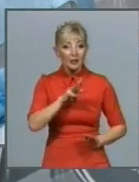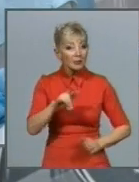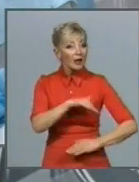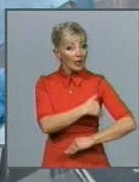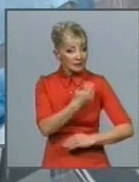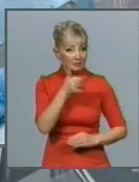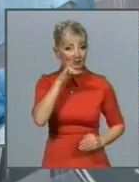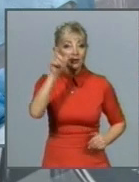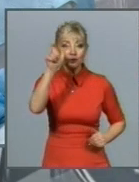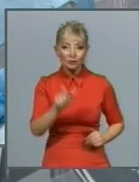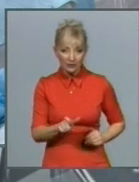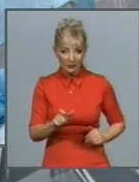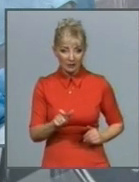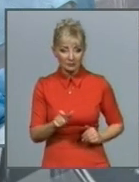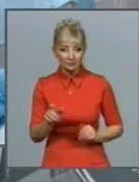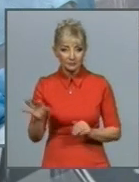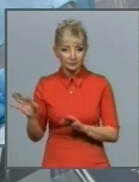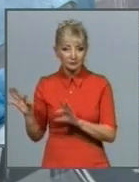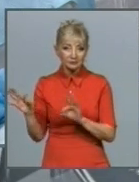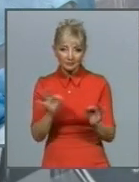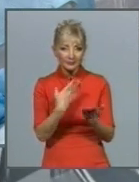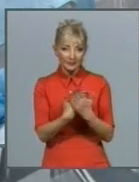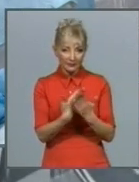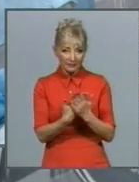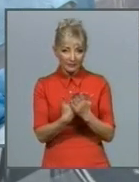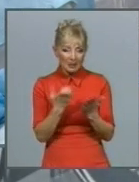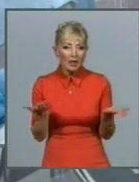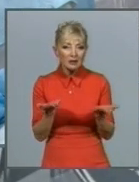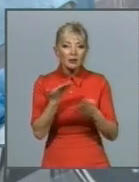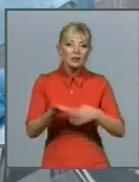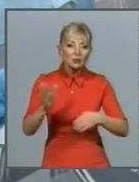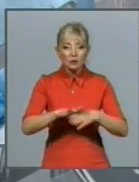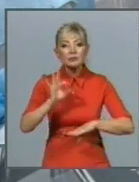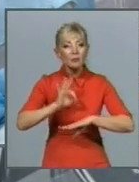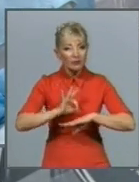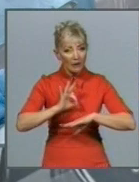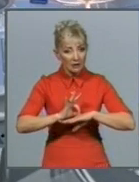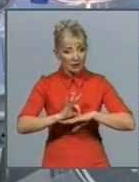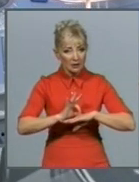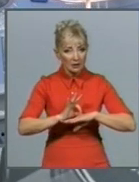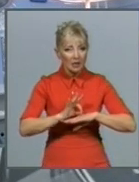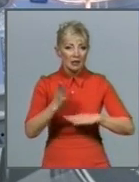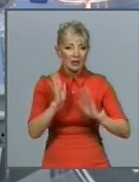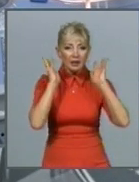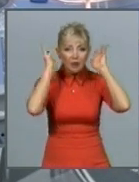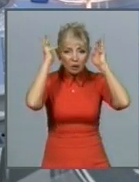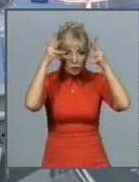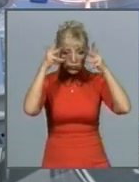коли людину привозять в, наприклад, з яким-то важким захворюванням, з тим же інсультом,